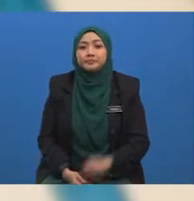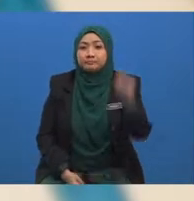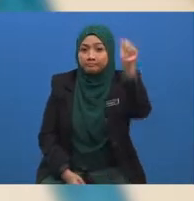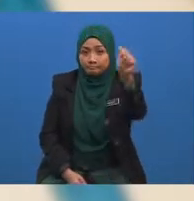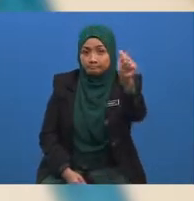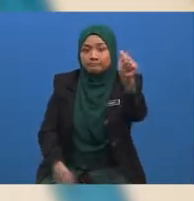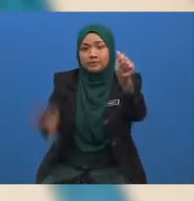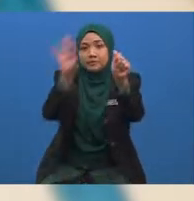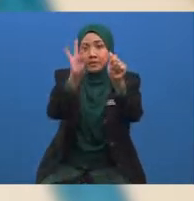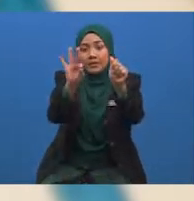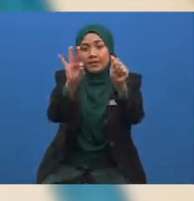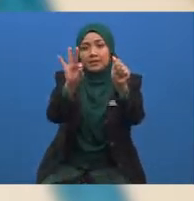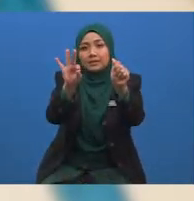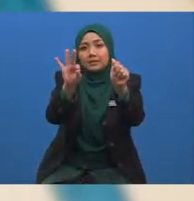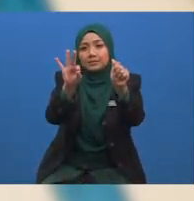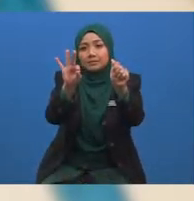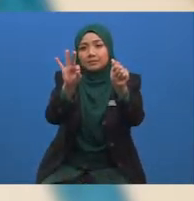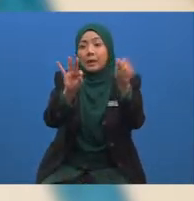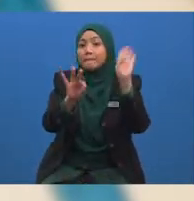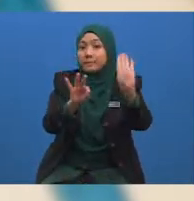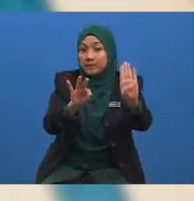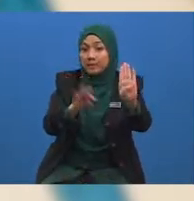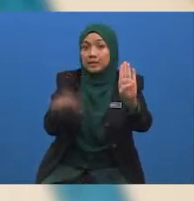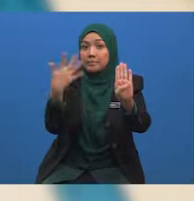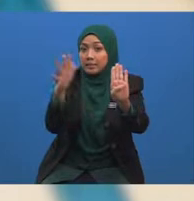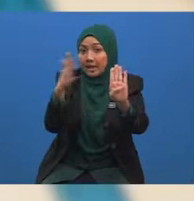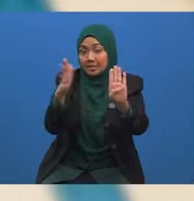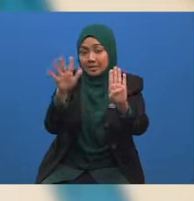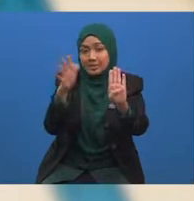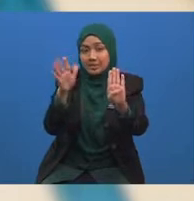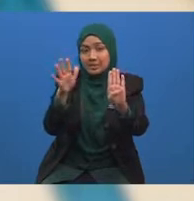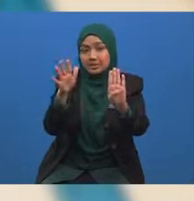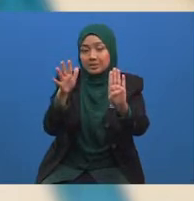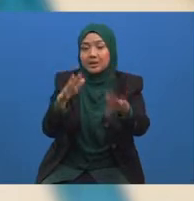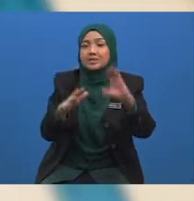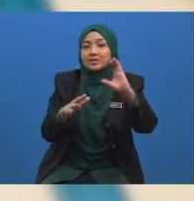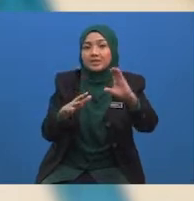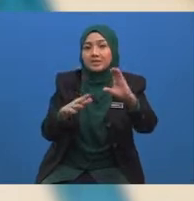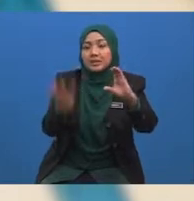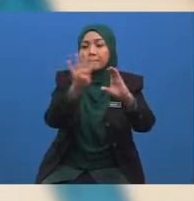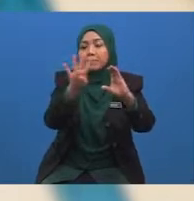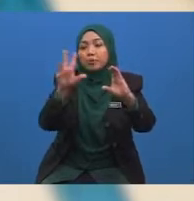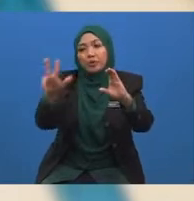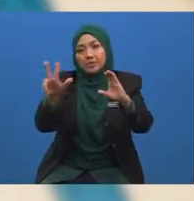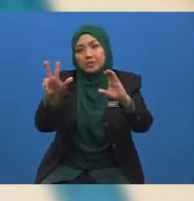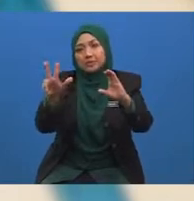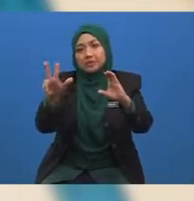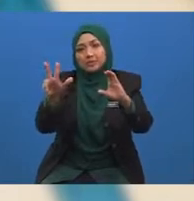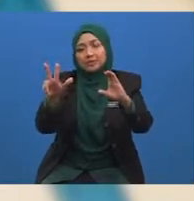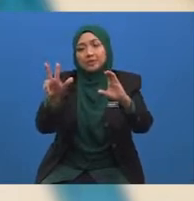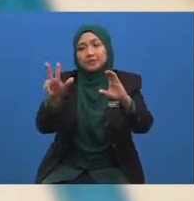A 9, B 15, C